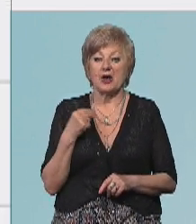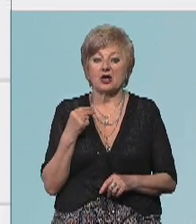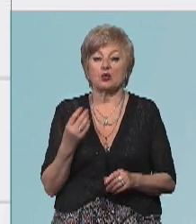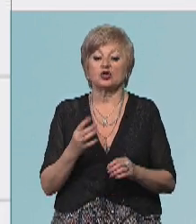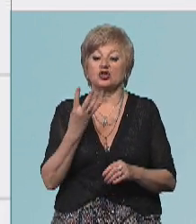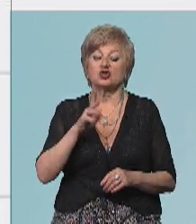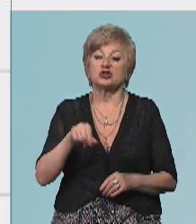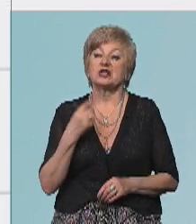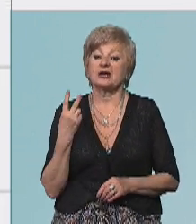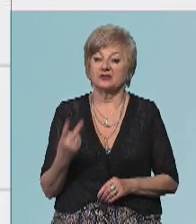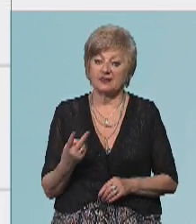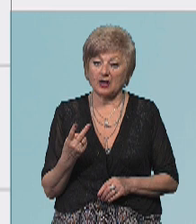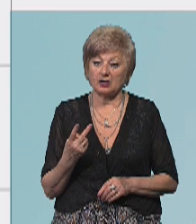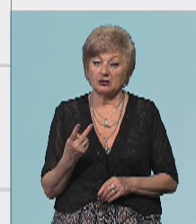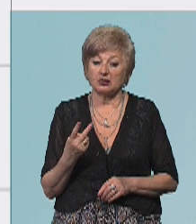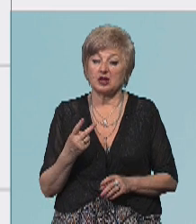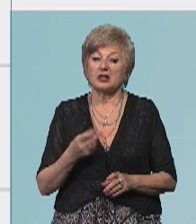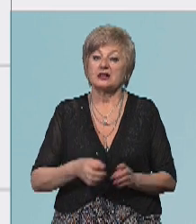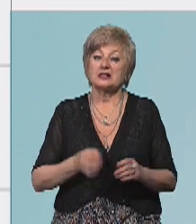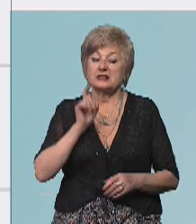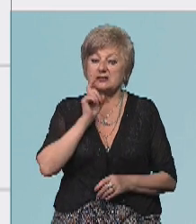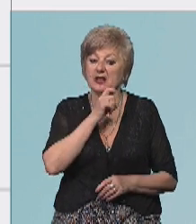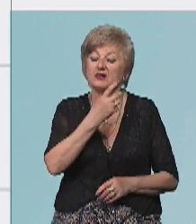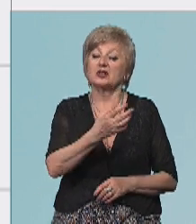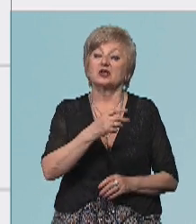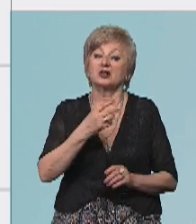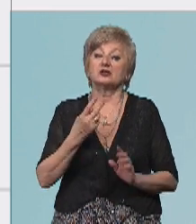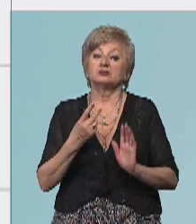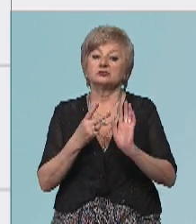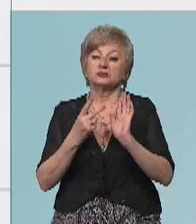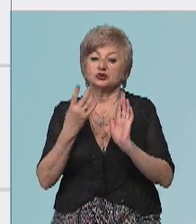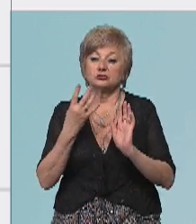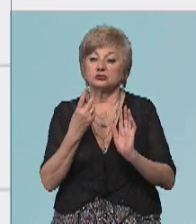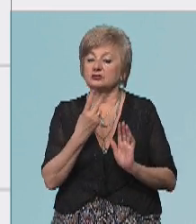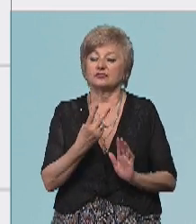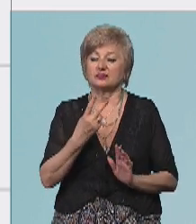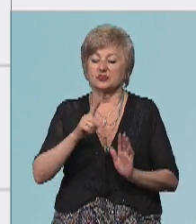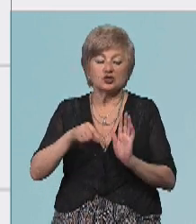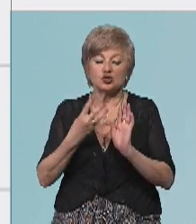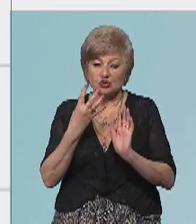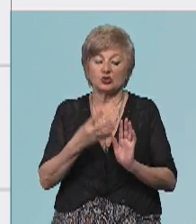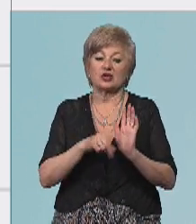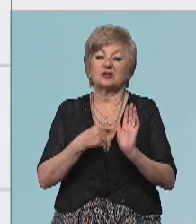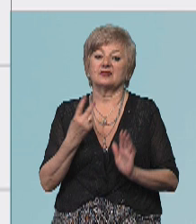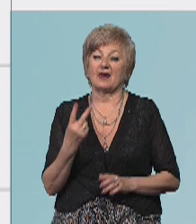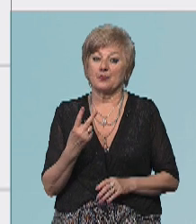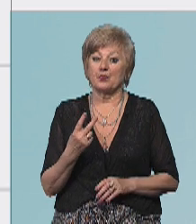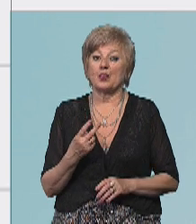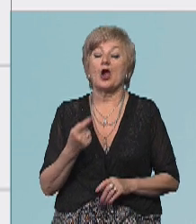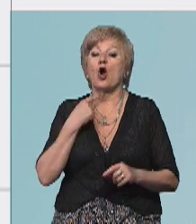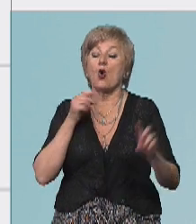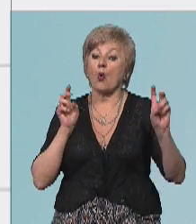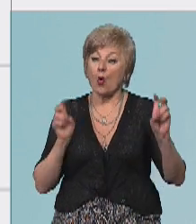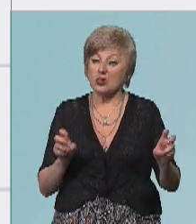взяла 4,2%, на Сході – 2,7%. Найбільше Західна Україна – 10% дала. Партія